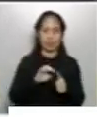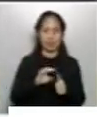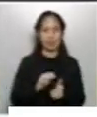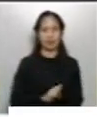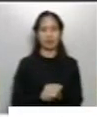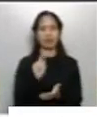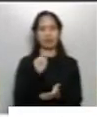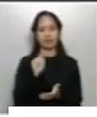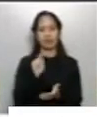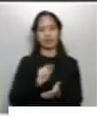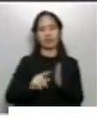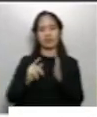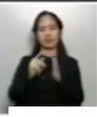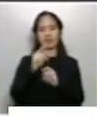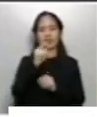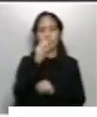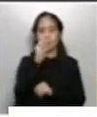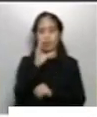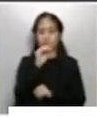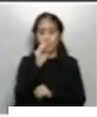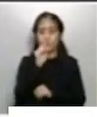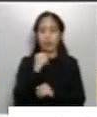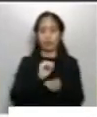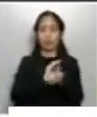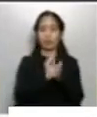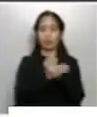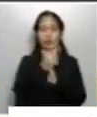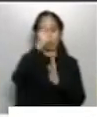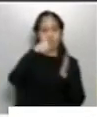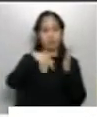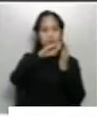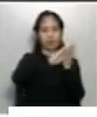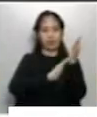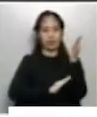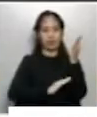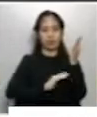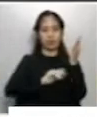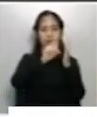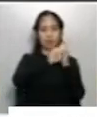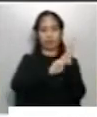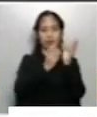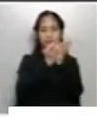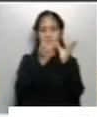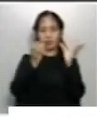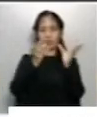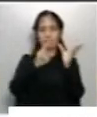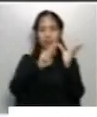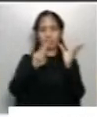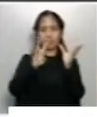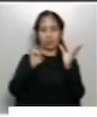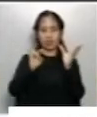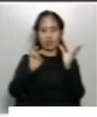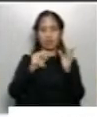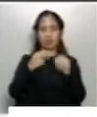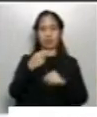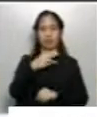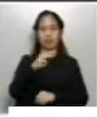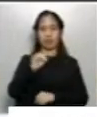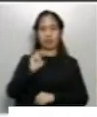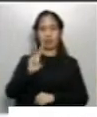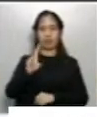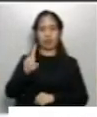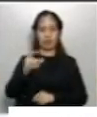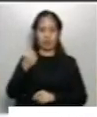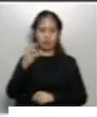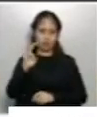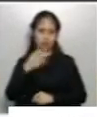นในข้อที่ท่านบอกปฏิรูปประเทศตามมาตรารัฐธรรมนูญ270หมวด16เนี่ยผมยังข้